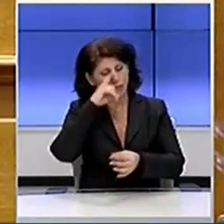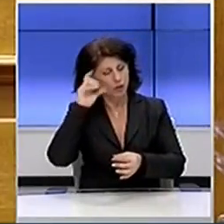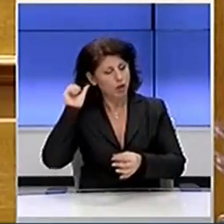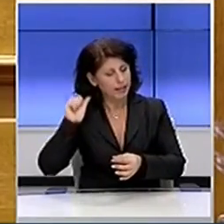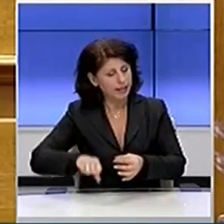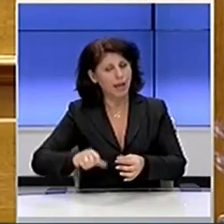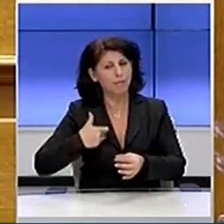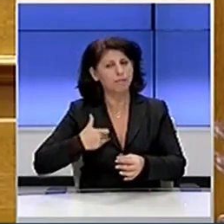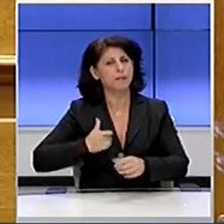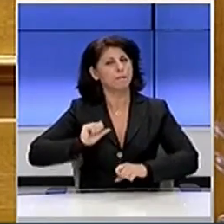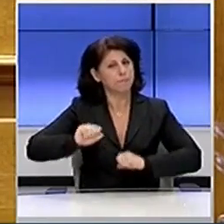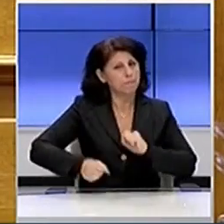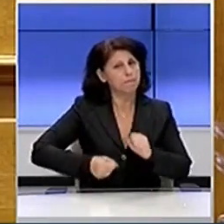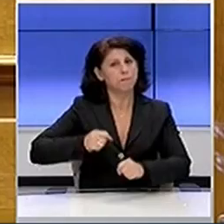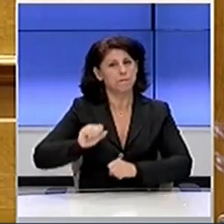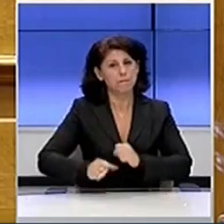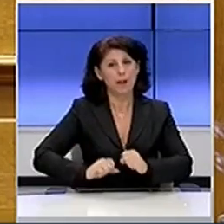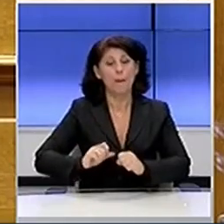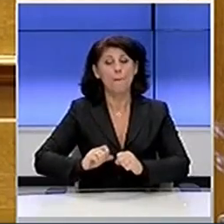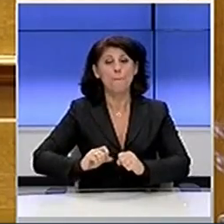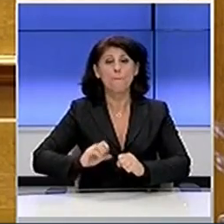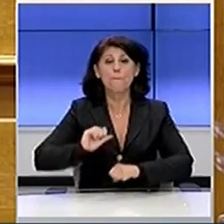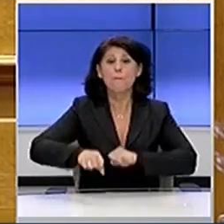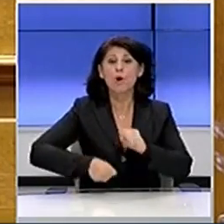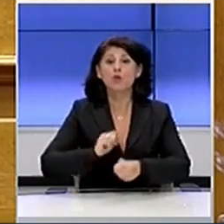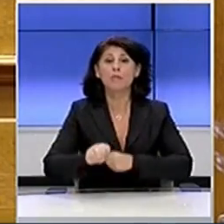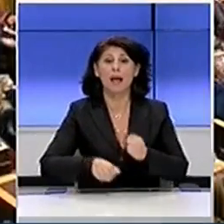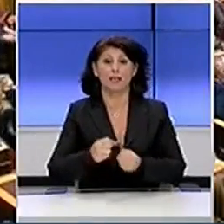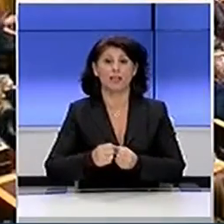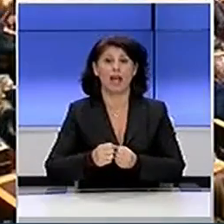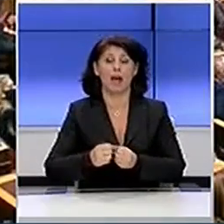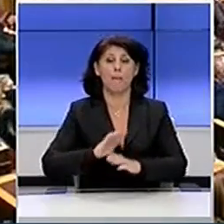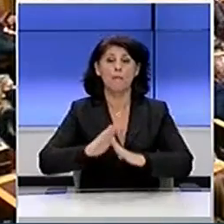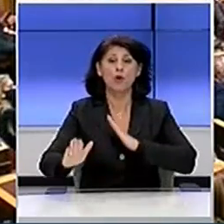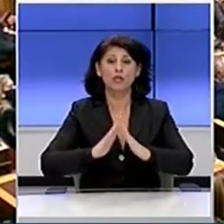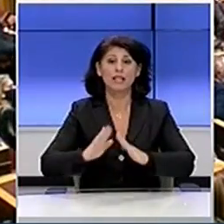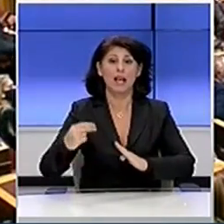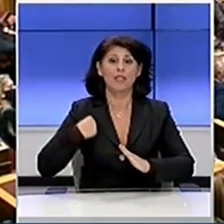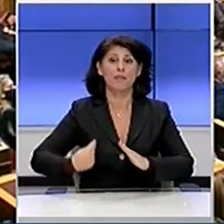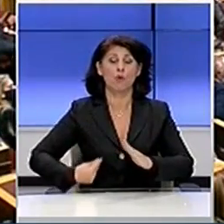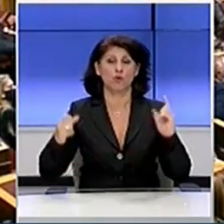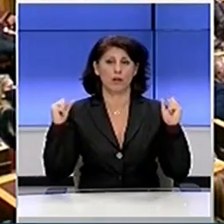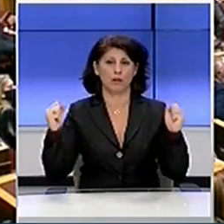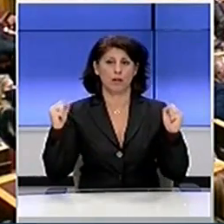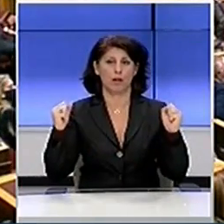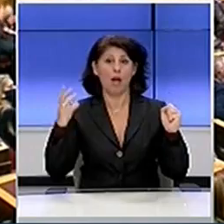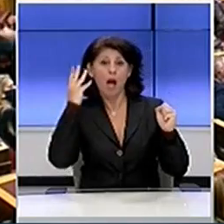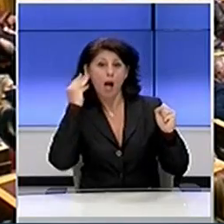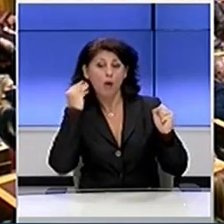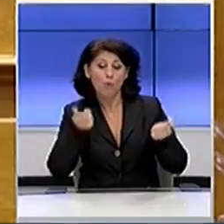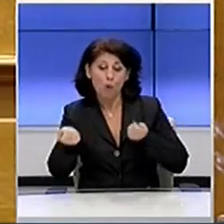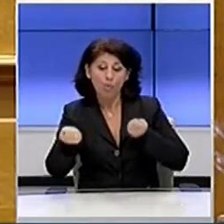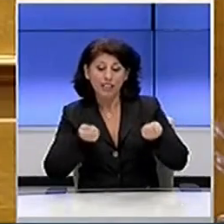να δίνουμε την μάχη για την προστασία της δημόσιας υγείας. Ακούγοντας τις οδηγίες των